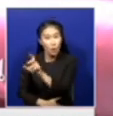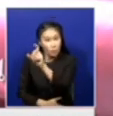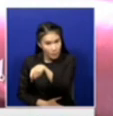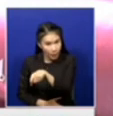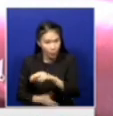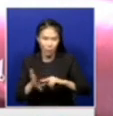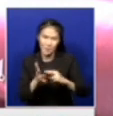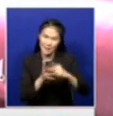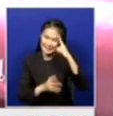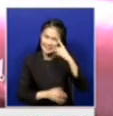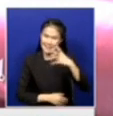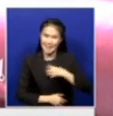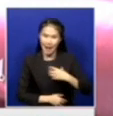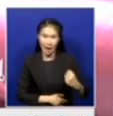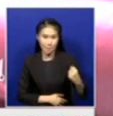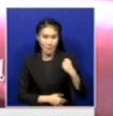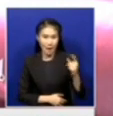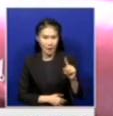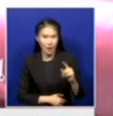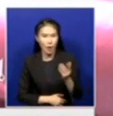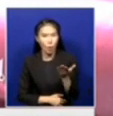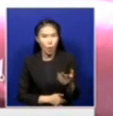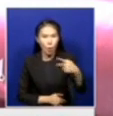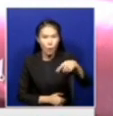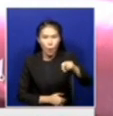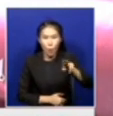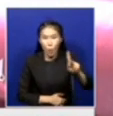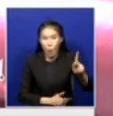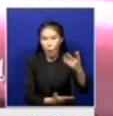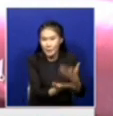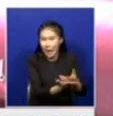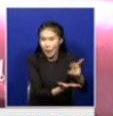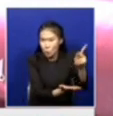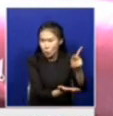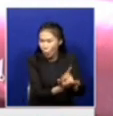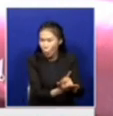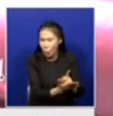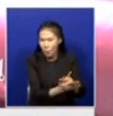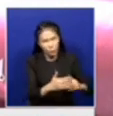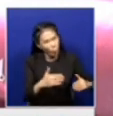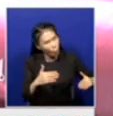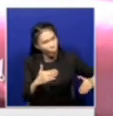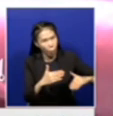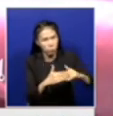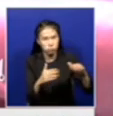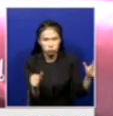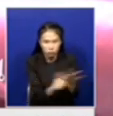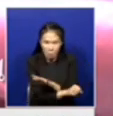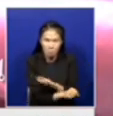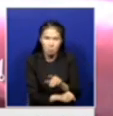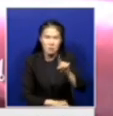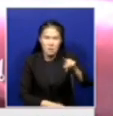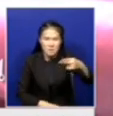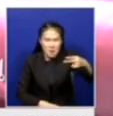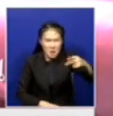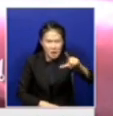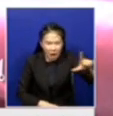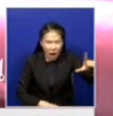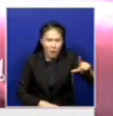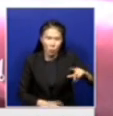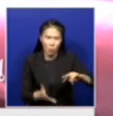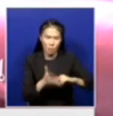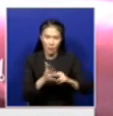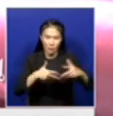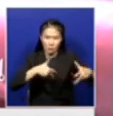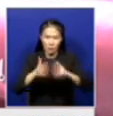ในการที่จะออกพระราชกำหนดขอกู้เงินมาแบบผมใช้คำว่าเต็มแม็กซ์ละกันจนคนเขาสงสัยกันทั้งประเทศครับว่